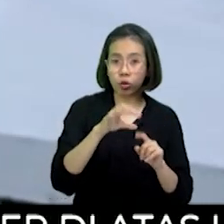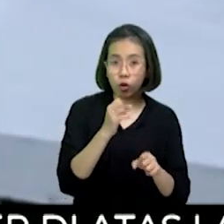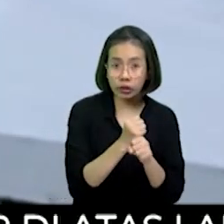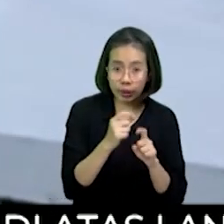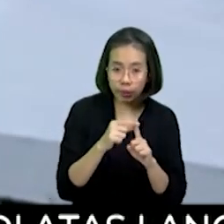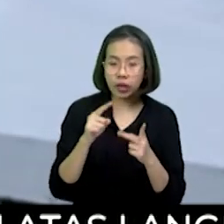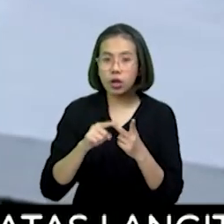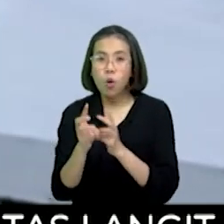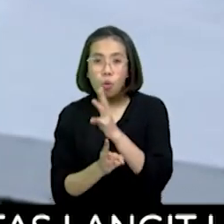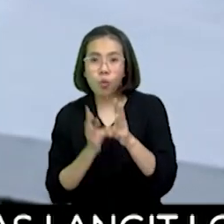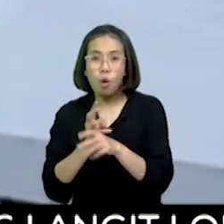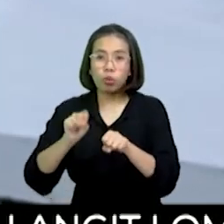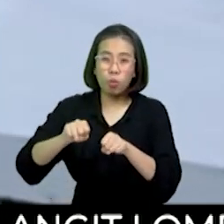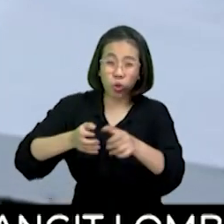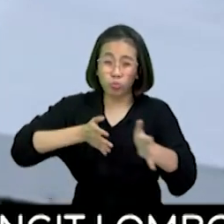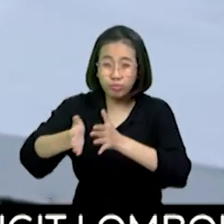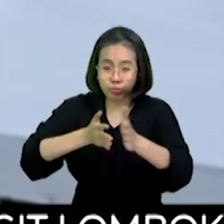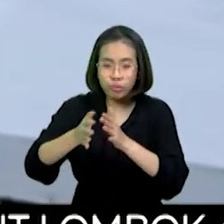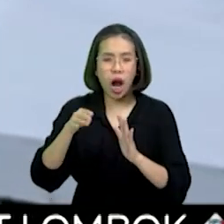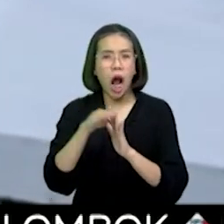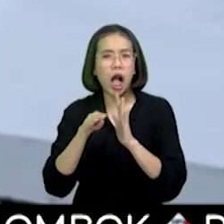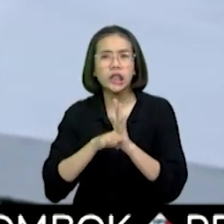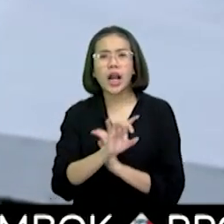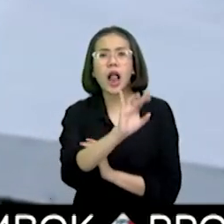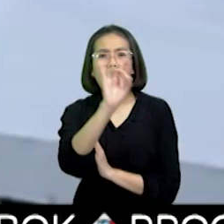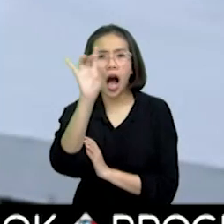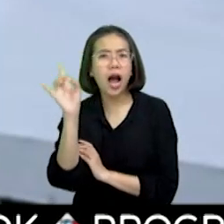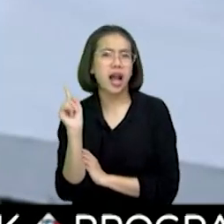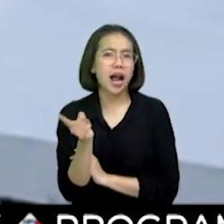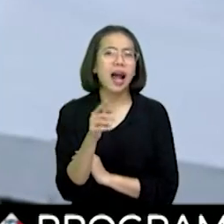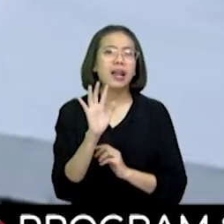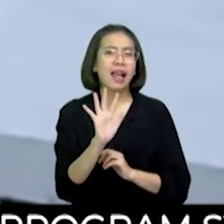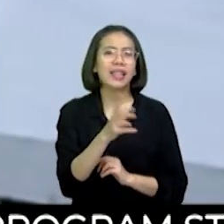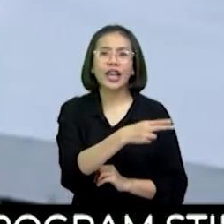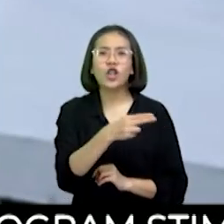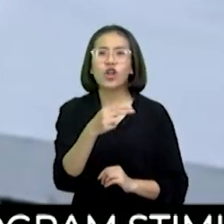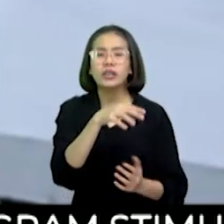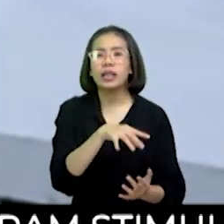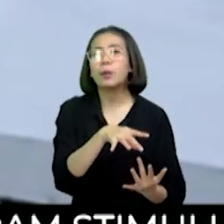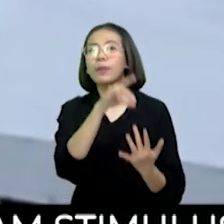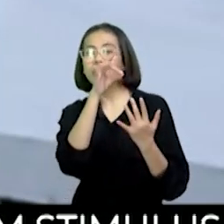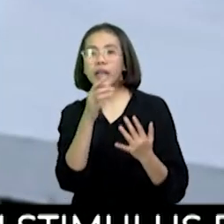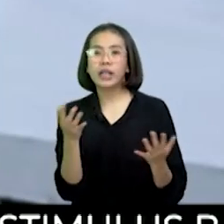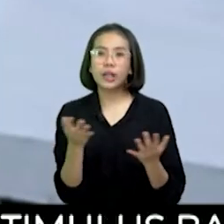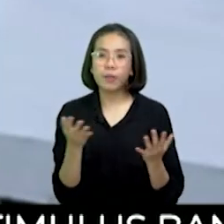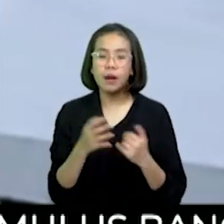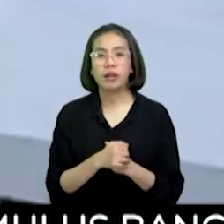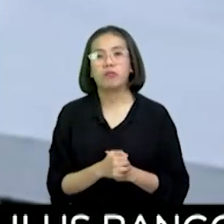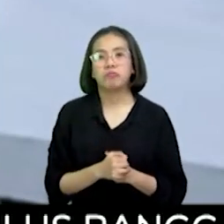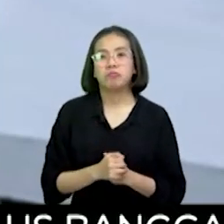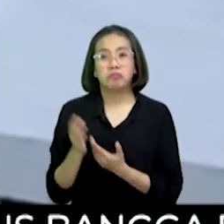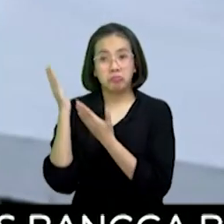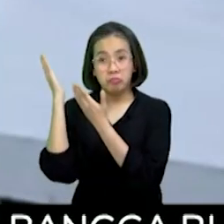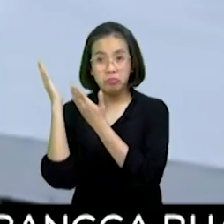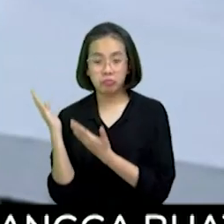Superbike 2021, sejumlah ajang bergengsi lainnya juga akan diselenggarakan di Indonesia, termasuk di antaranya L'Etape Indonesia by Tour